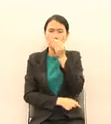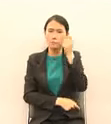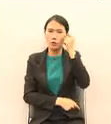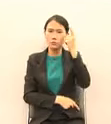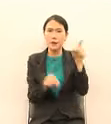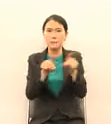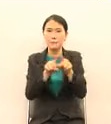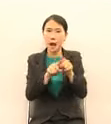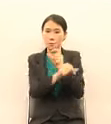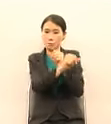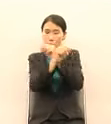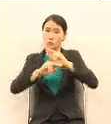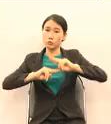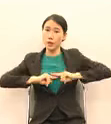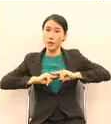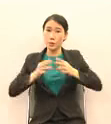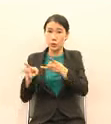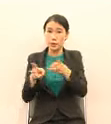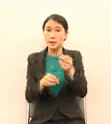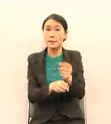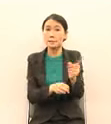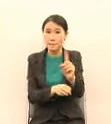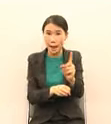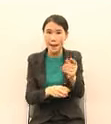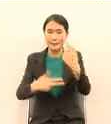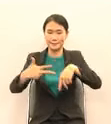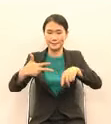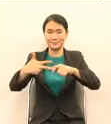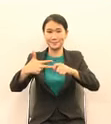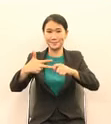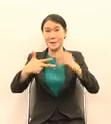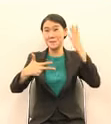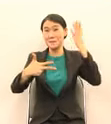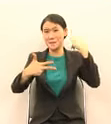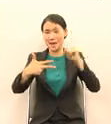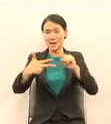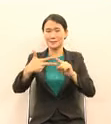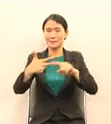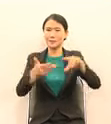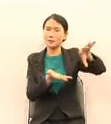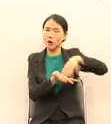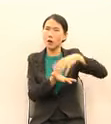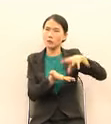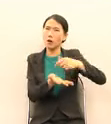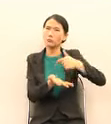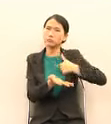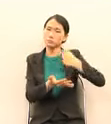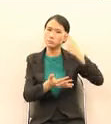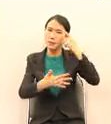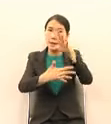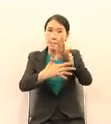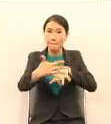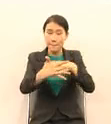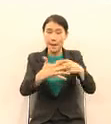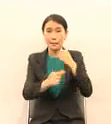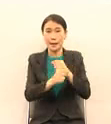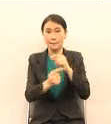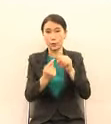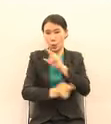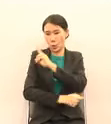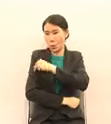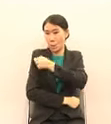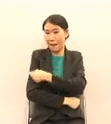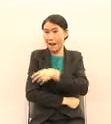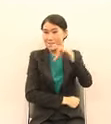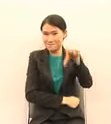ป้องกันตัวของแต่ละคนส่วนคำถามที่3เมื่อสักครู่นี้ที่ฟังก็คือว่าทราบว่าจะมีแผนการขยายทางด้านโรงพยาบาลและห้อง